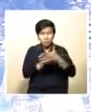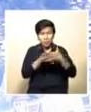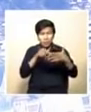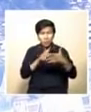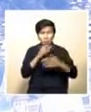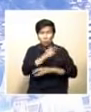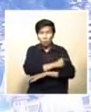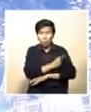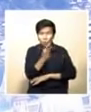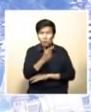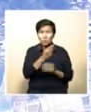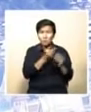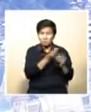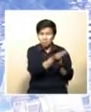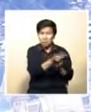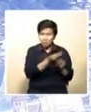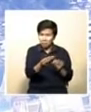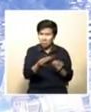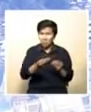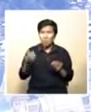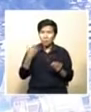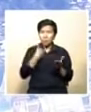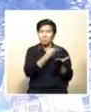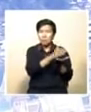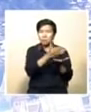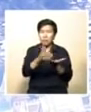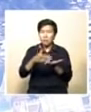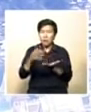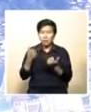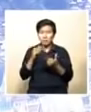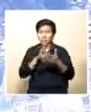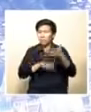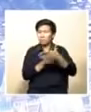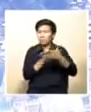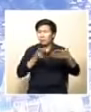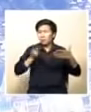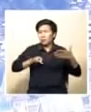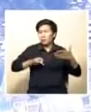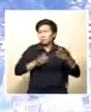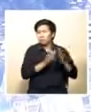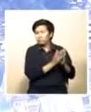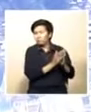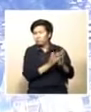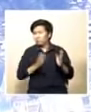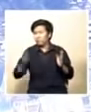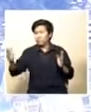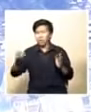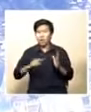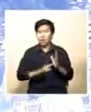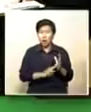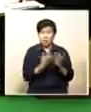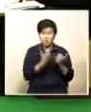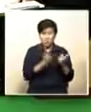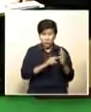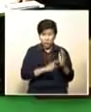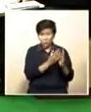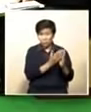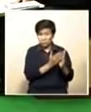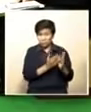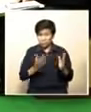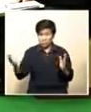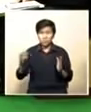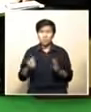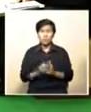ยกระทรวงสาธารณสุขนั้นจะได้โควต้าไป1ล้าน3แสน